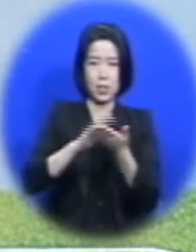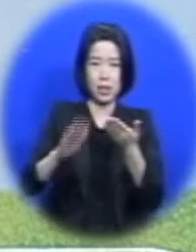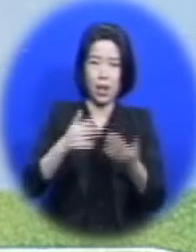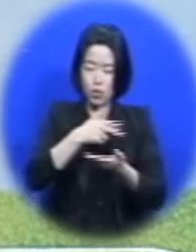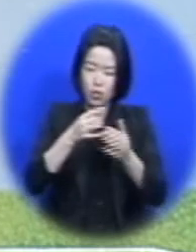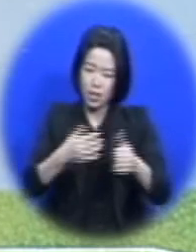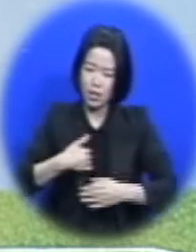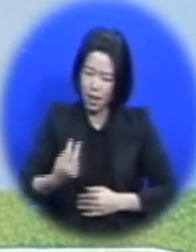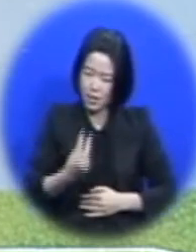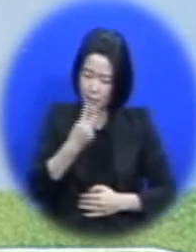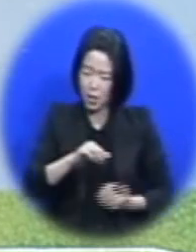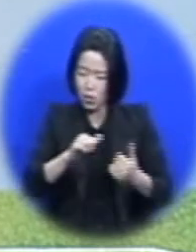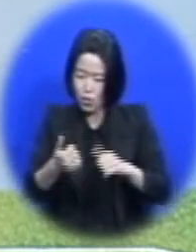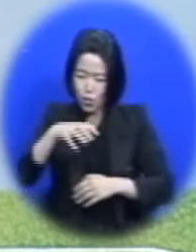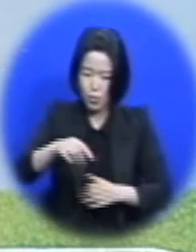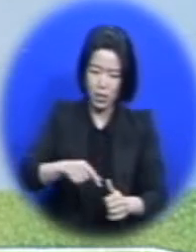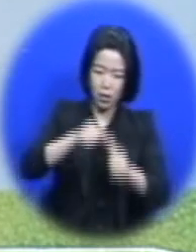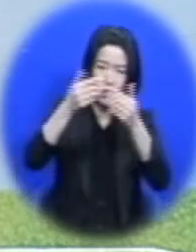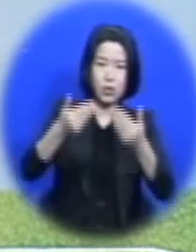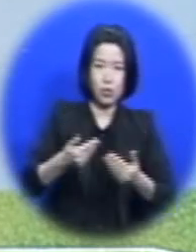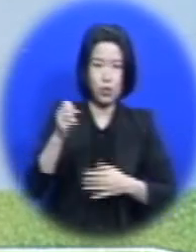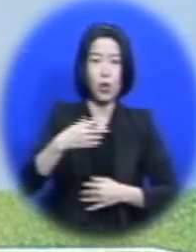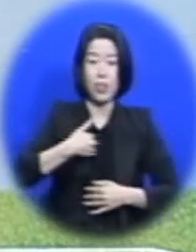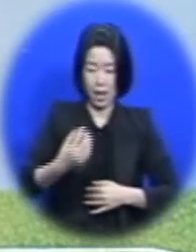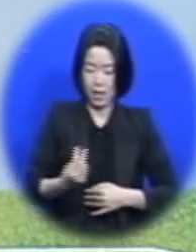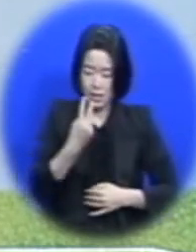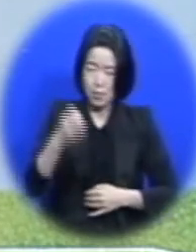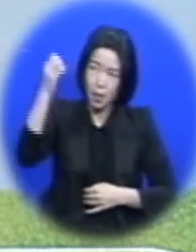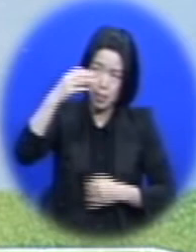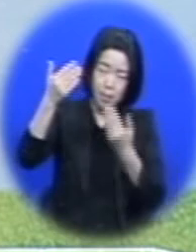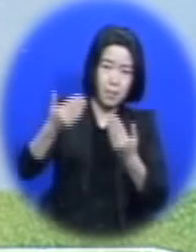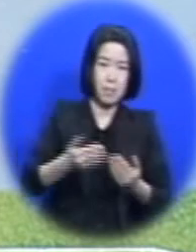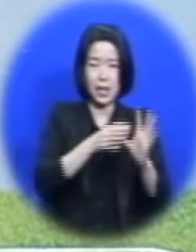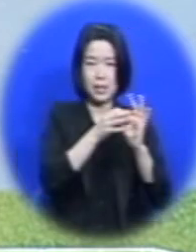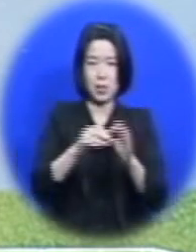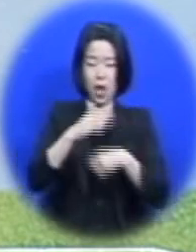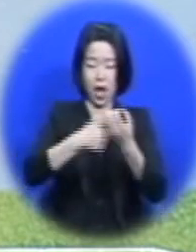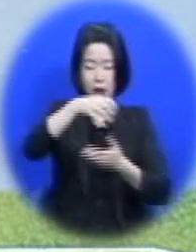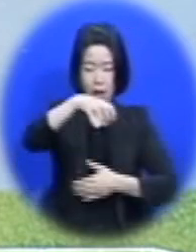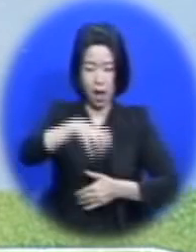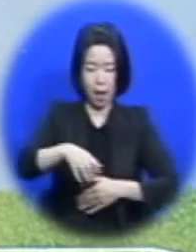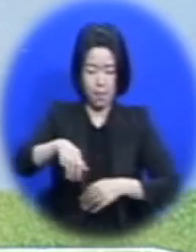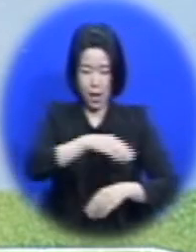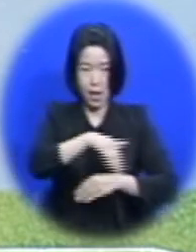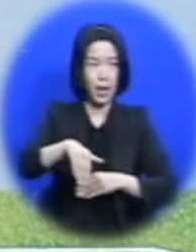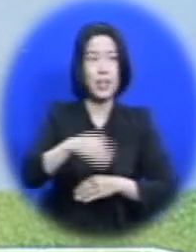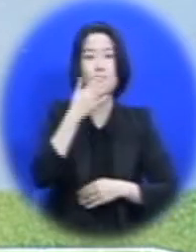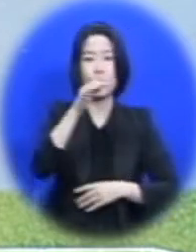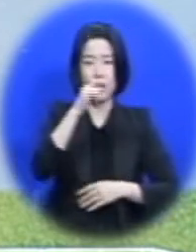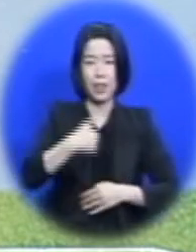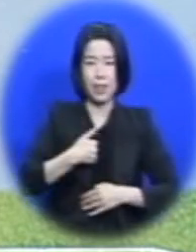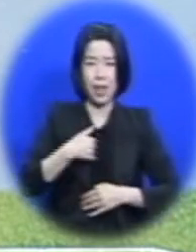주님께서 내 생명을 죽음에서 건져 주시고 내가 생명의 빛을 받으면서 하나님 앞에서 거닐 수 있게 내